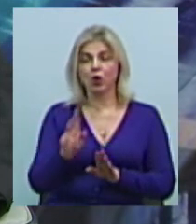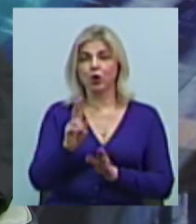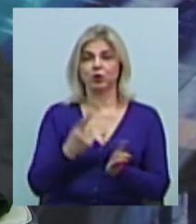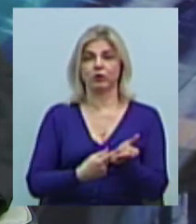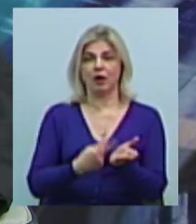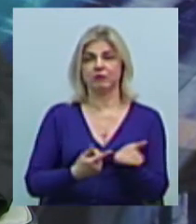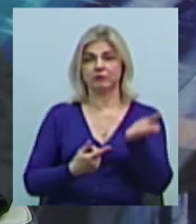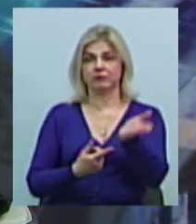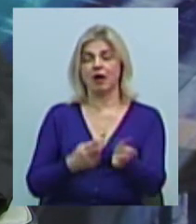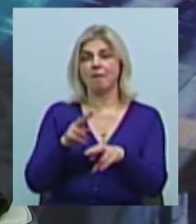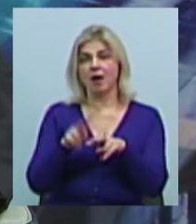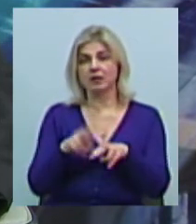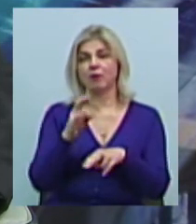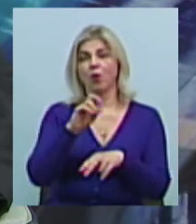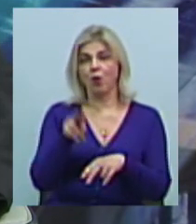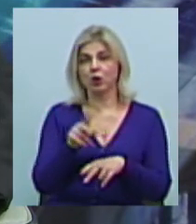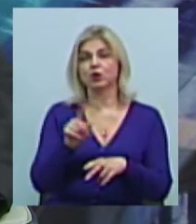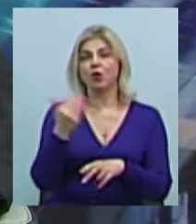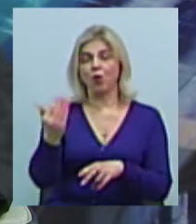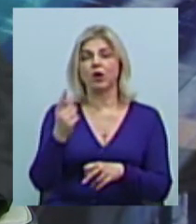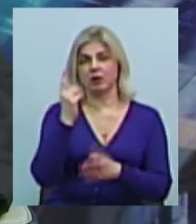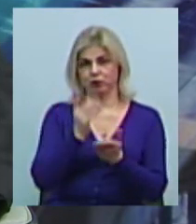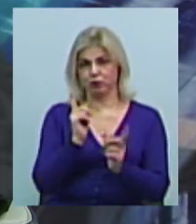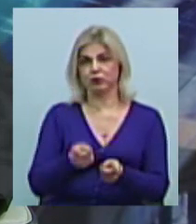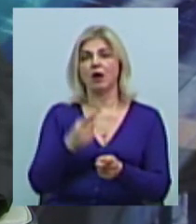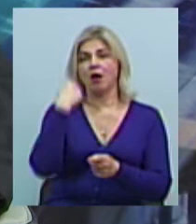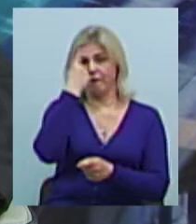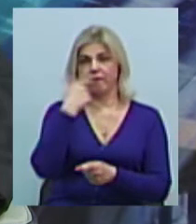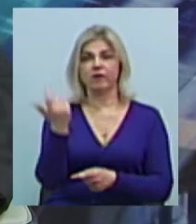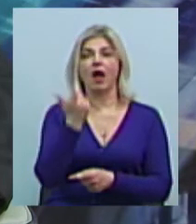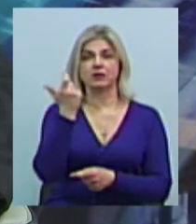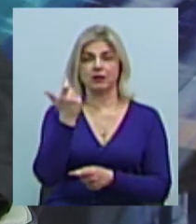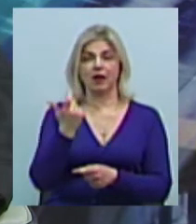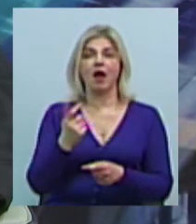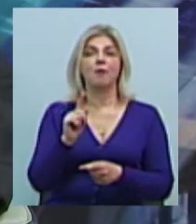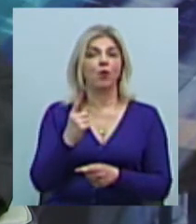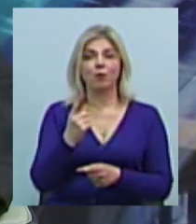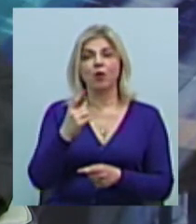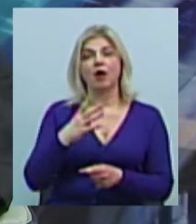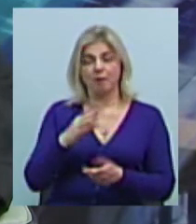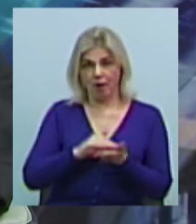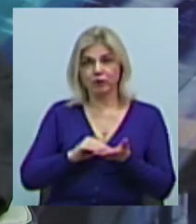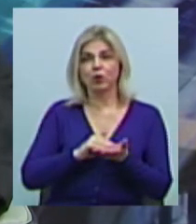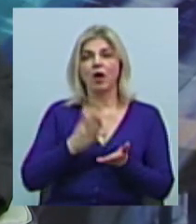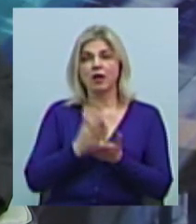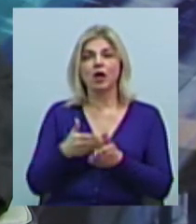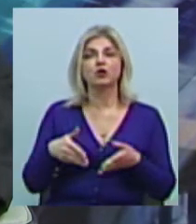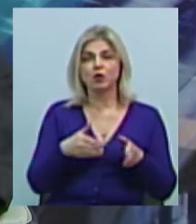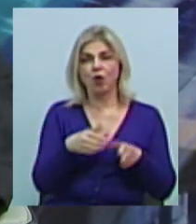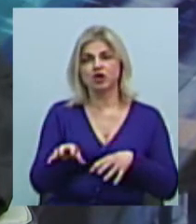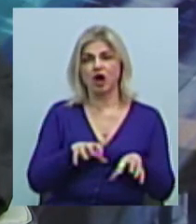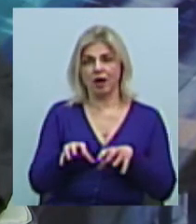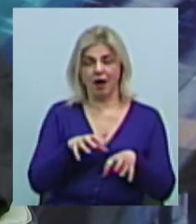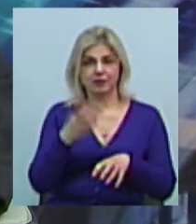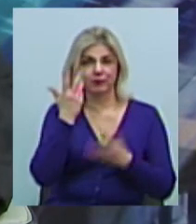наявністю паспорту і коду, і що саме він є власник особового рахунку. Тому що, я ще раз наголошую, є шляхи можливого